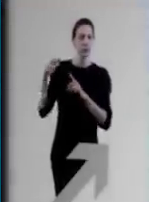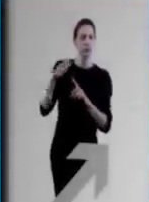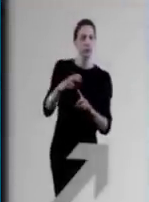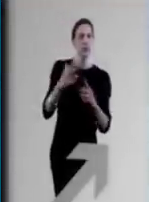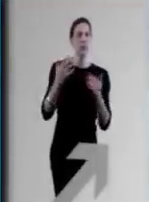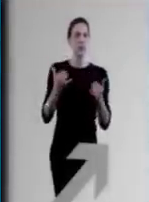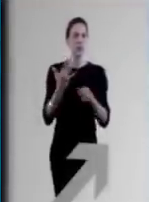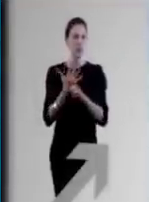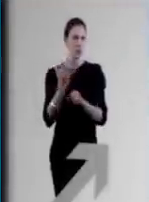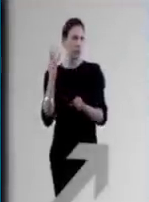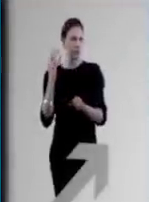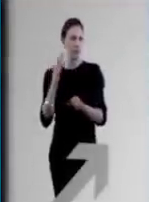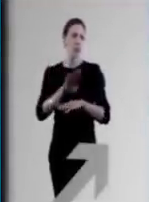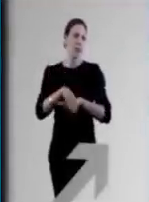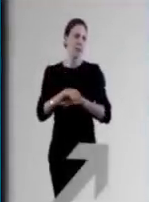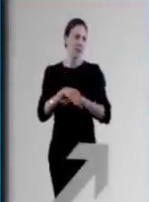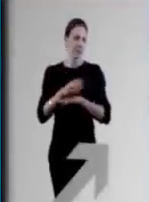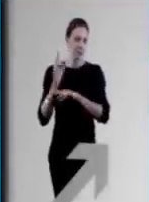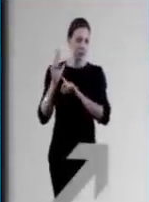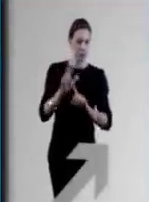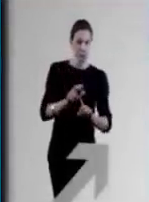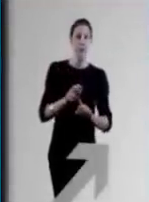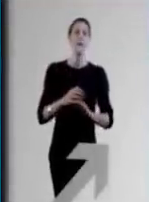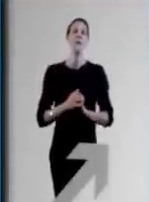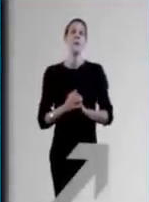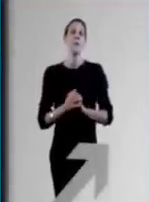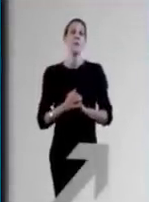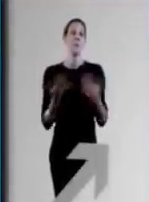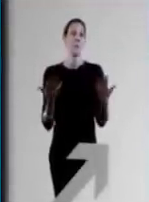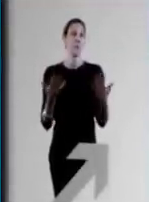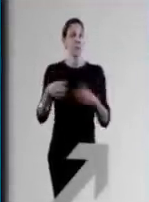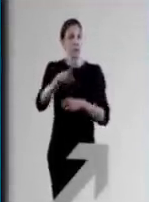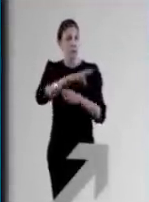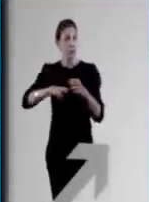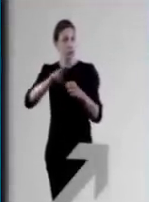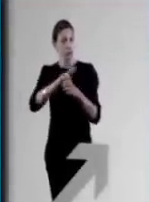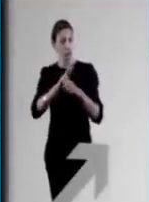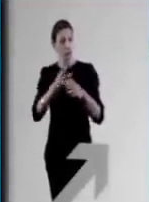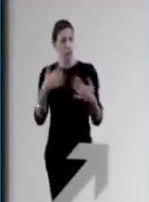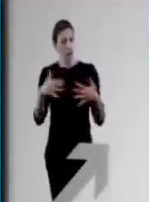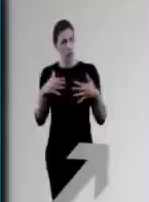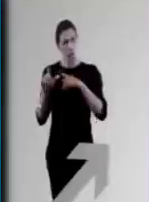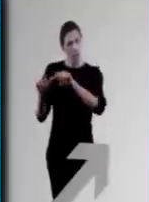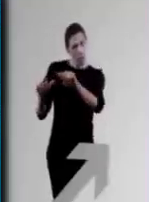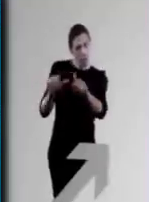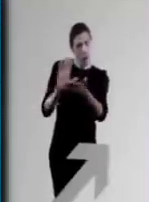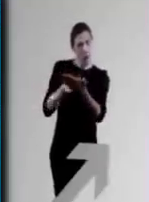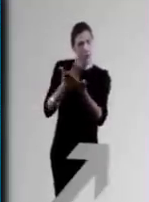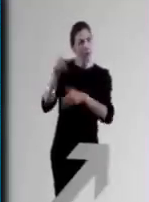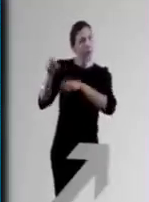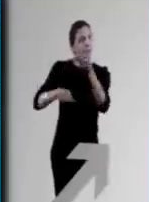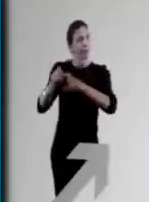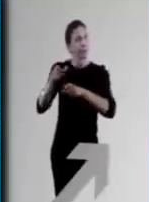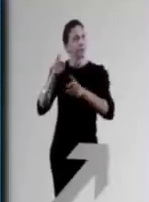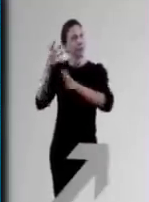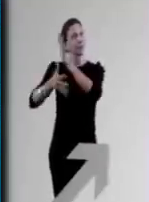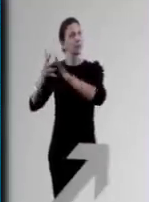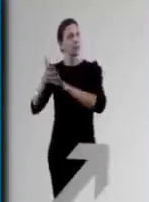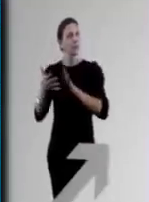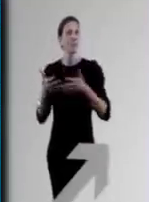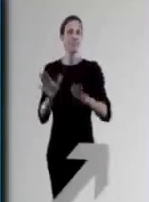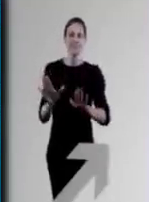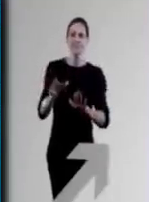suis arrivé ici il y a 5 ans à Montpellier, et une région dans laquelle il y avait des interprètes en langue des signes, mais